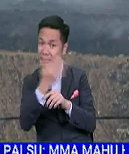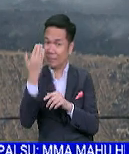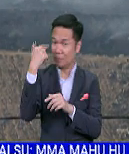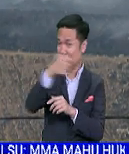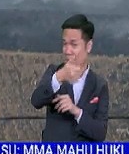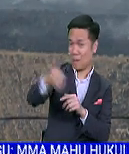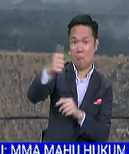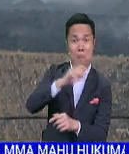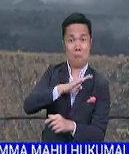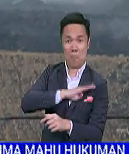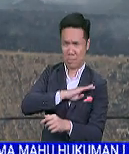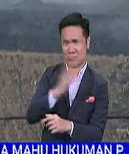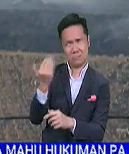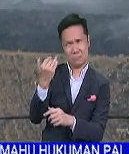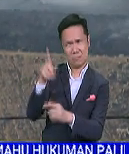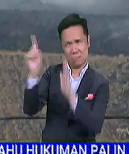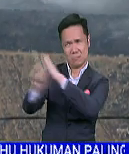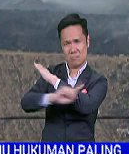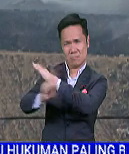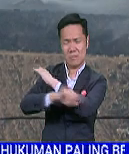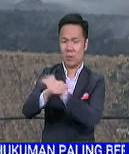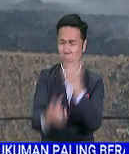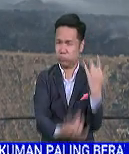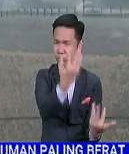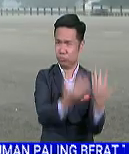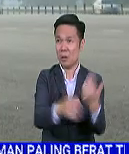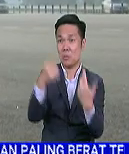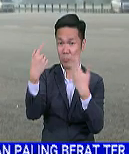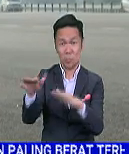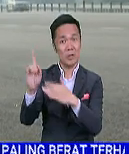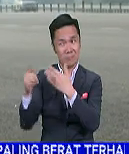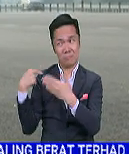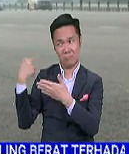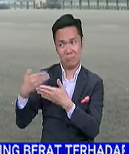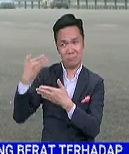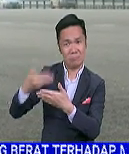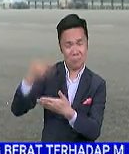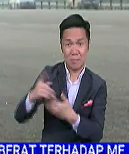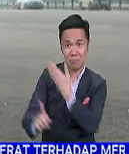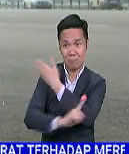dikenakan tindakan atas kesalahan melakukan pembakaran terbuka di tapak pelupusan tersebut.